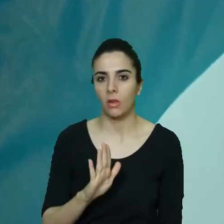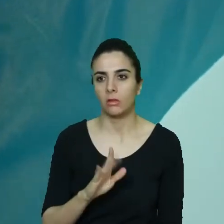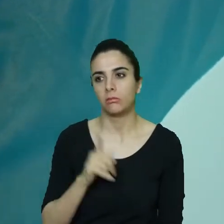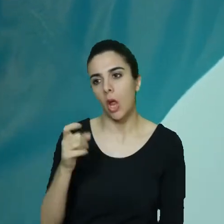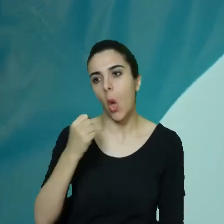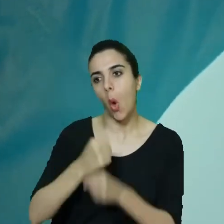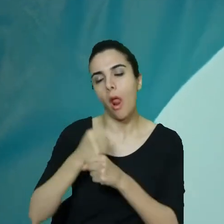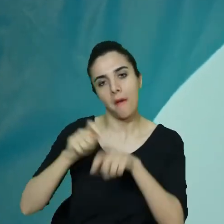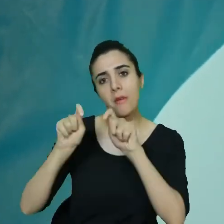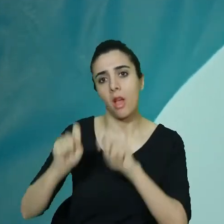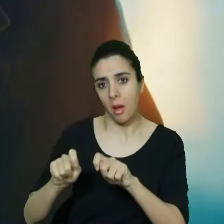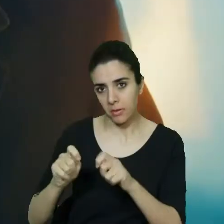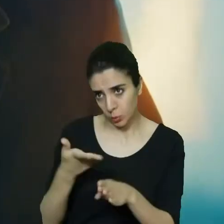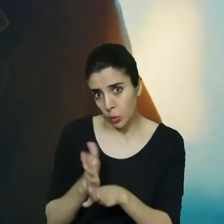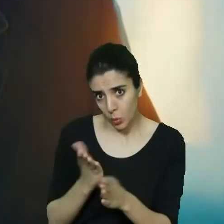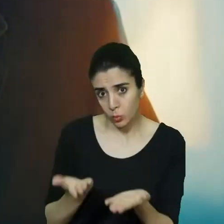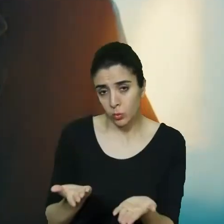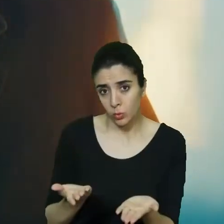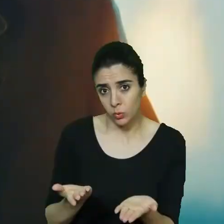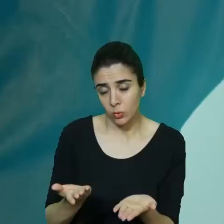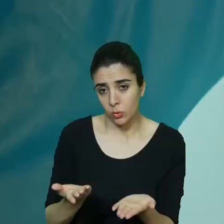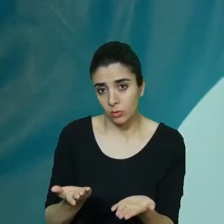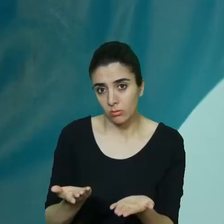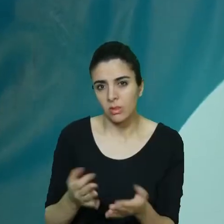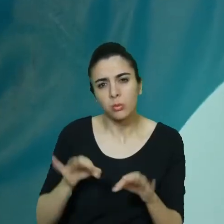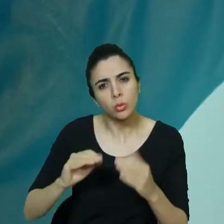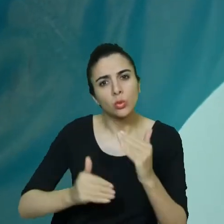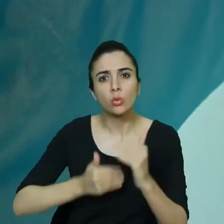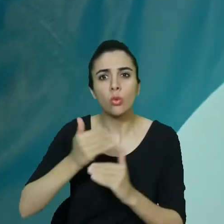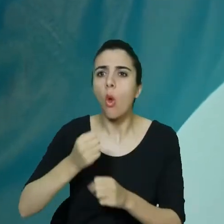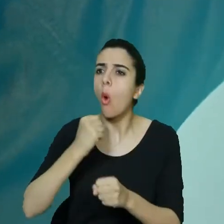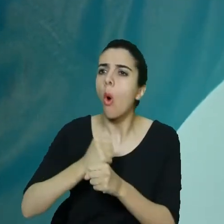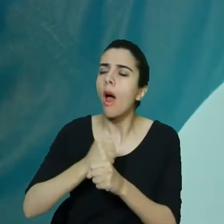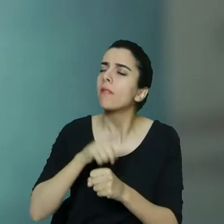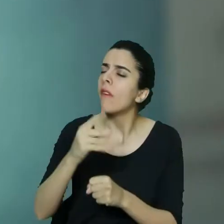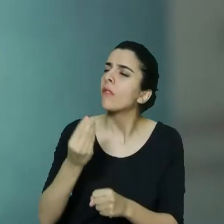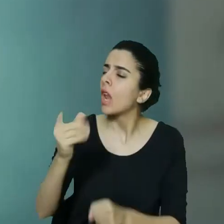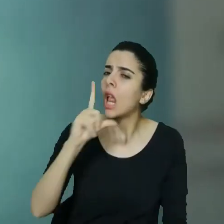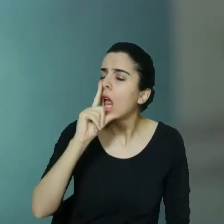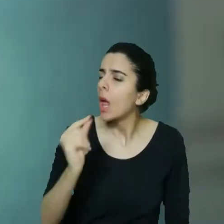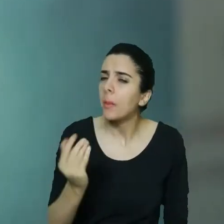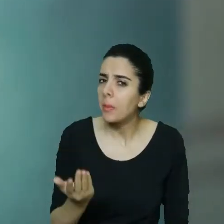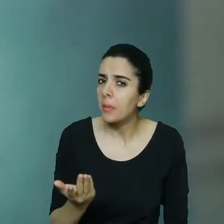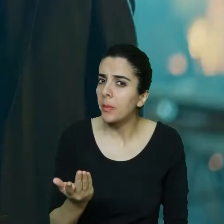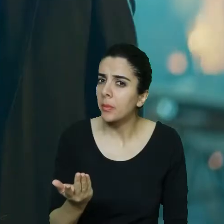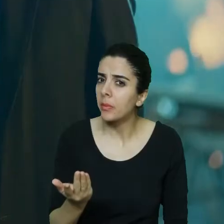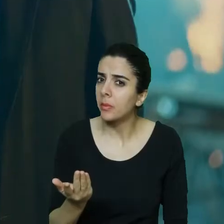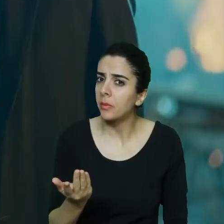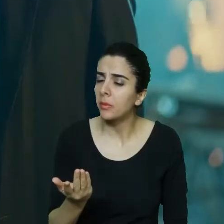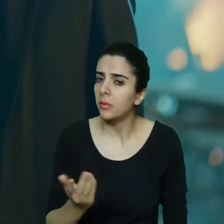Sen vazifeni yaptın, değil mi? Artık seni o vazifeye kim gönderdiyse...